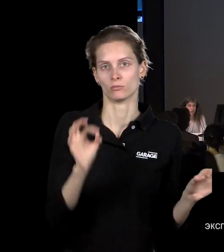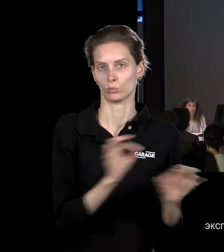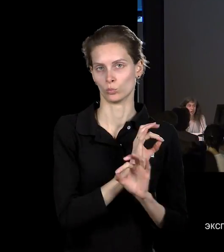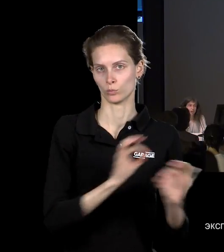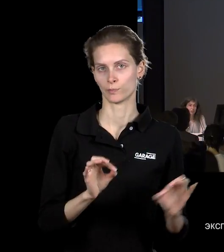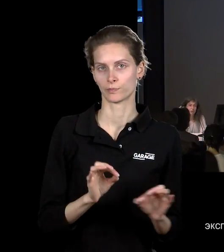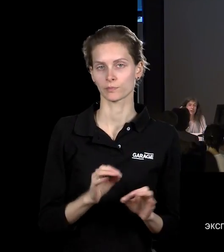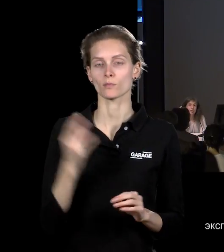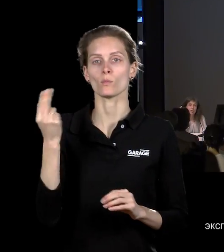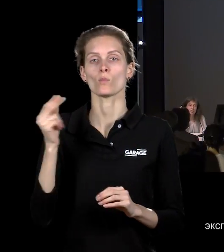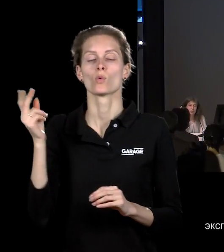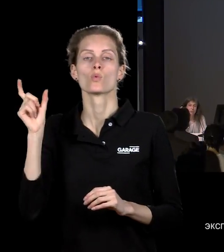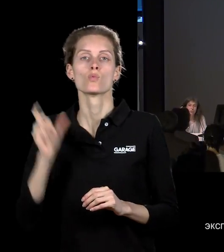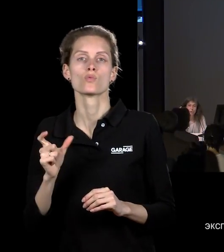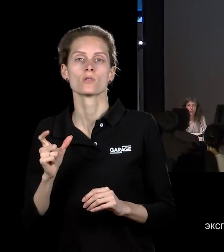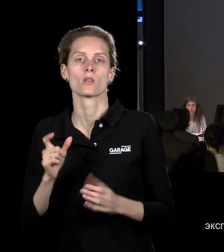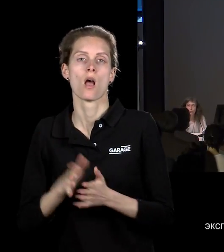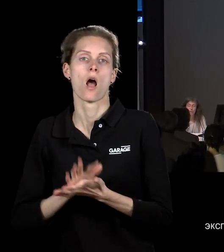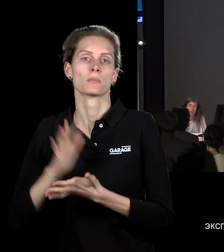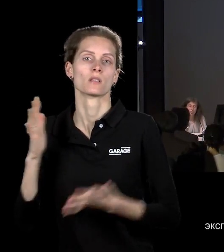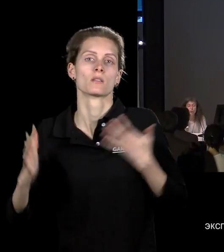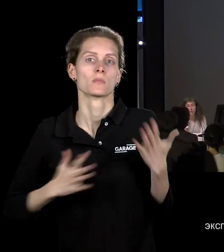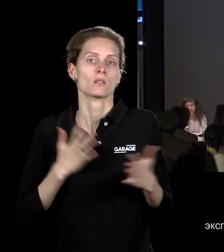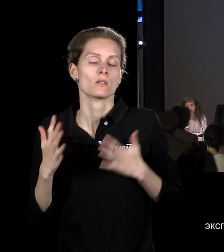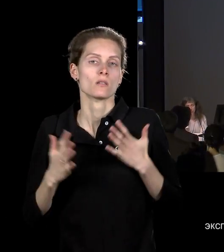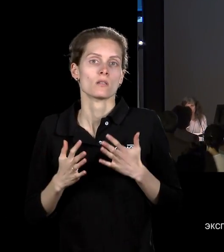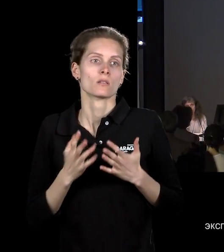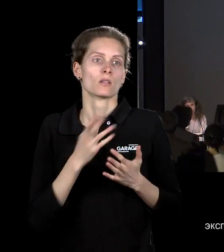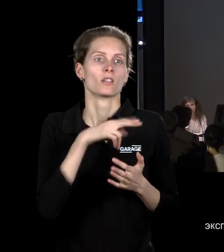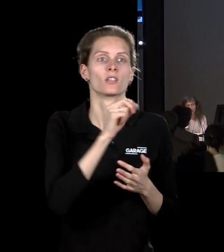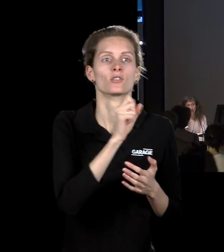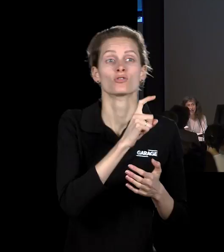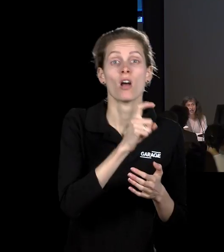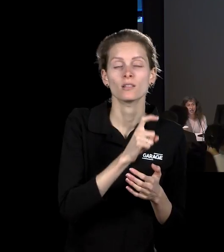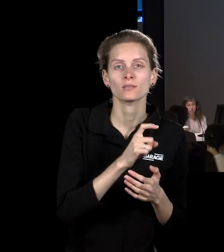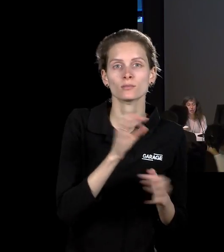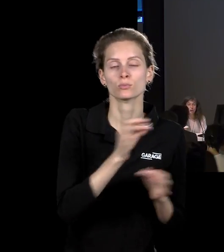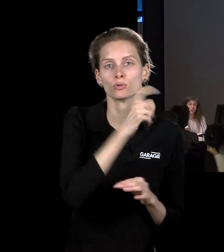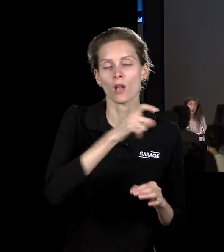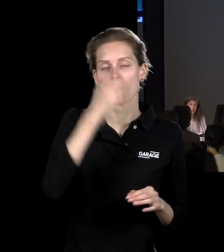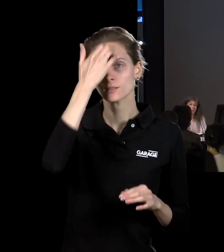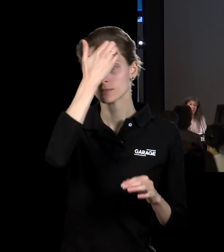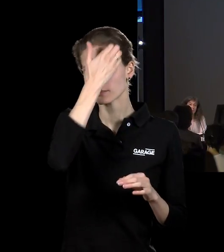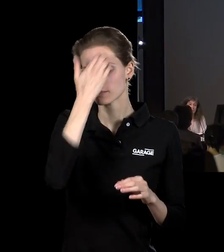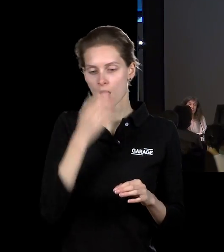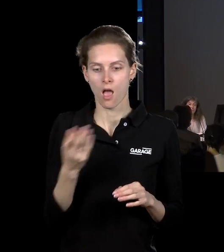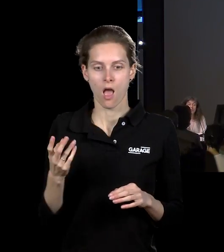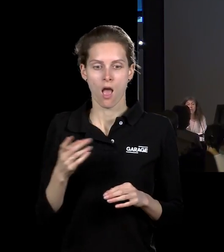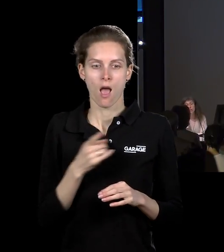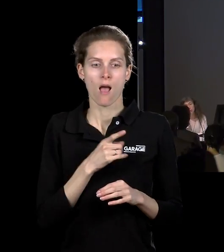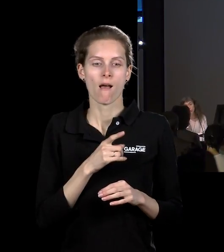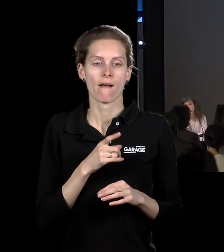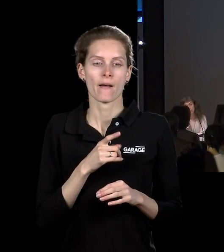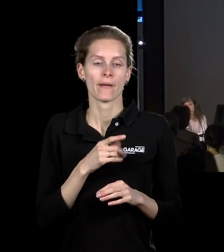художники абстрактного экспрессионизма вели некий, в общем, общий такой саморазрушительный образ жизни, который для Уолтера де Марио был поводом